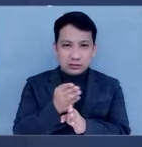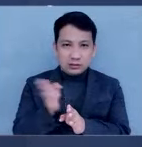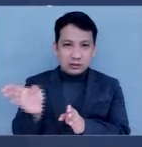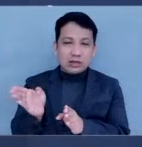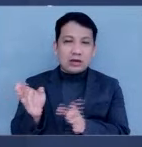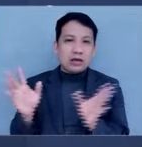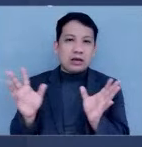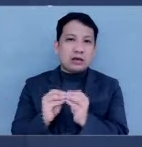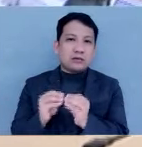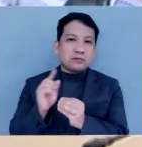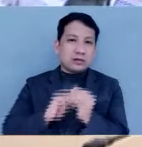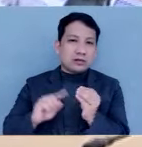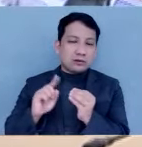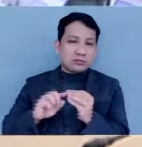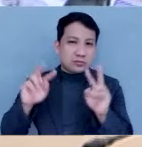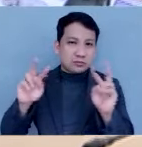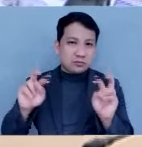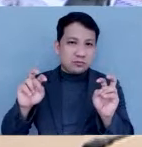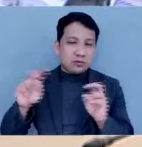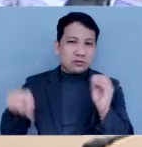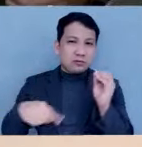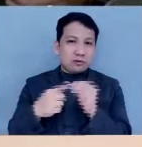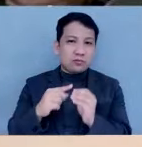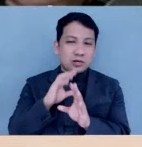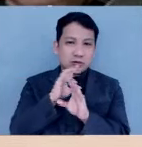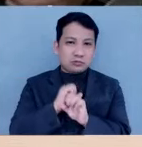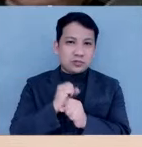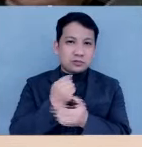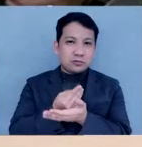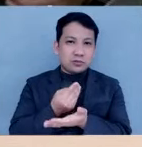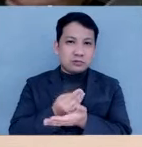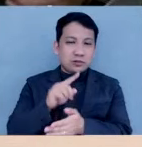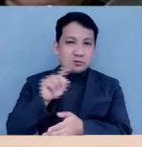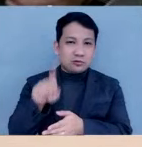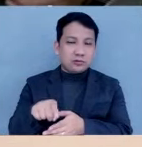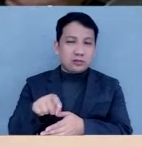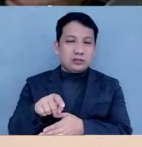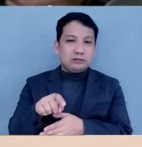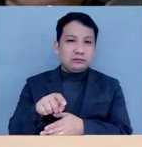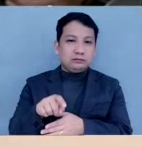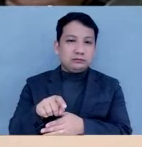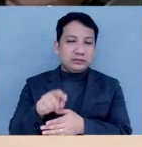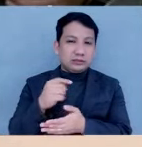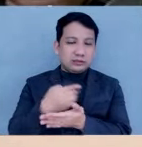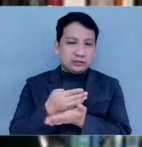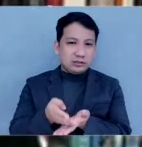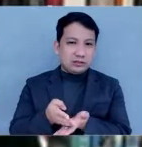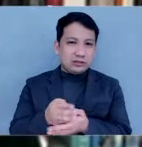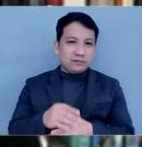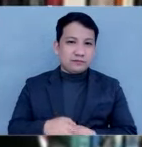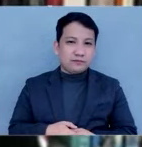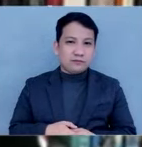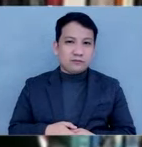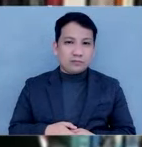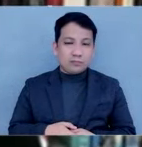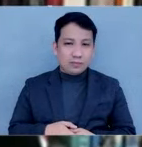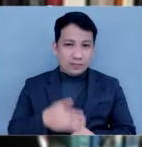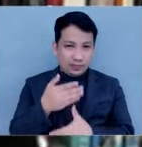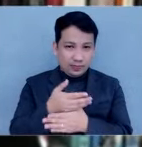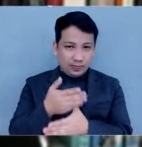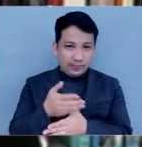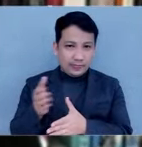Sara ang issue kaugnay ng kanyang questionable confidential at intelligence fund. Hindi tayo ma-distract sa mga bagay